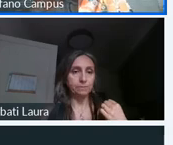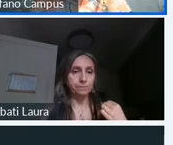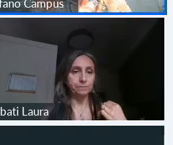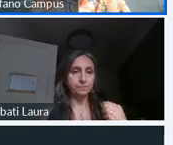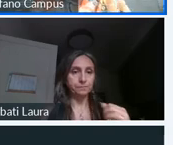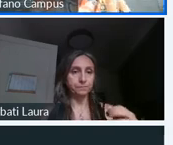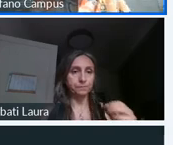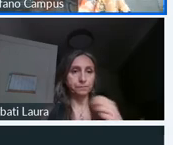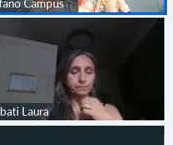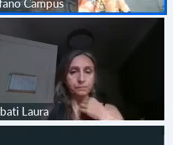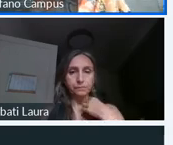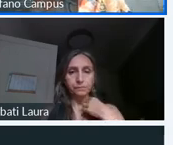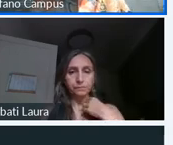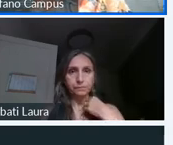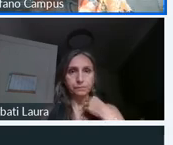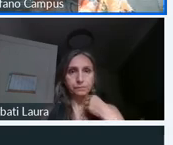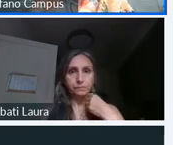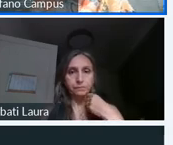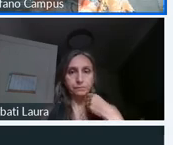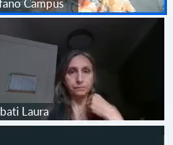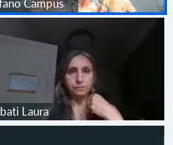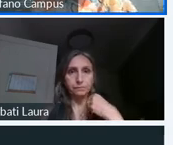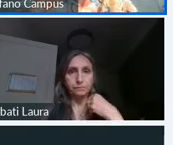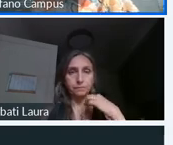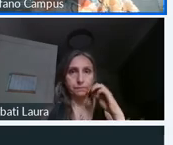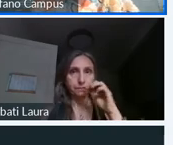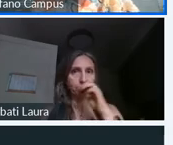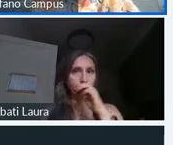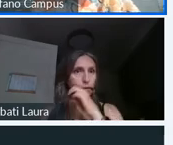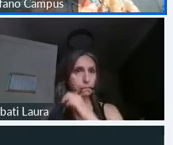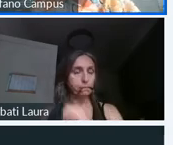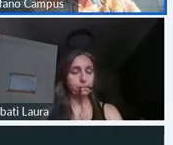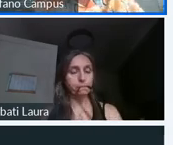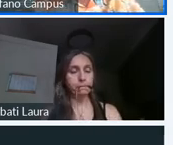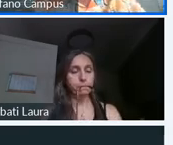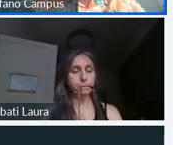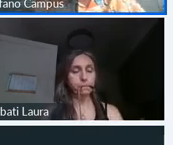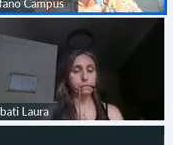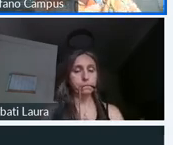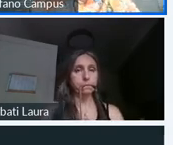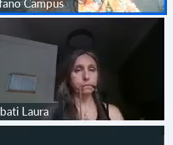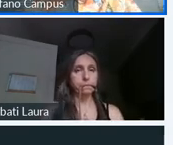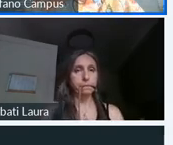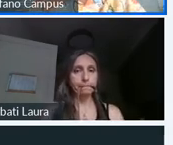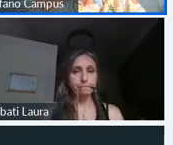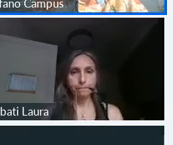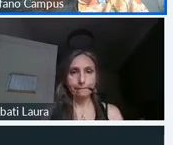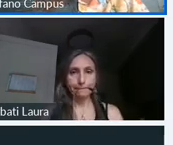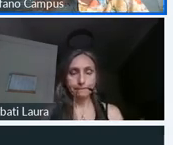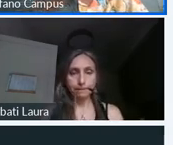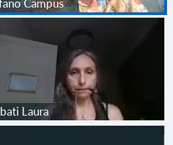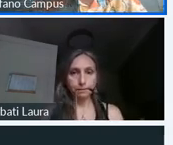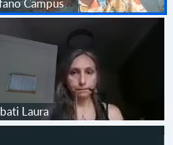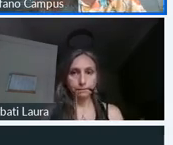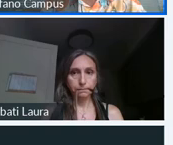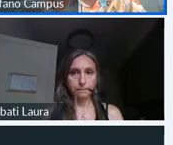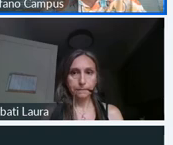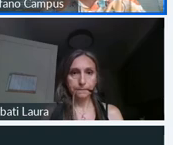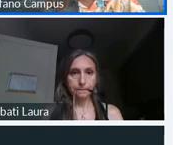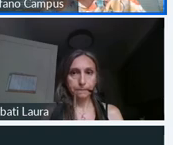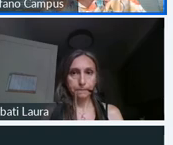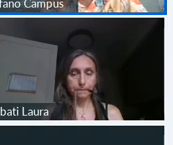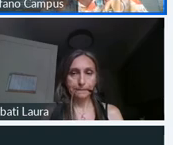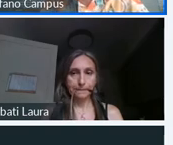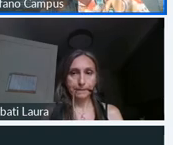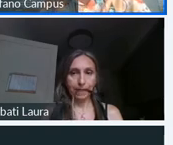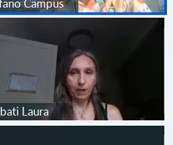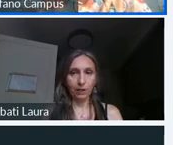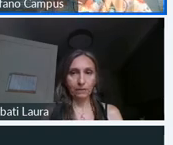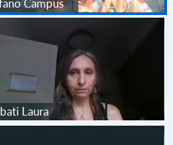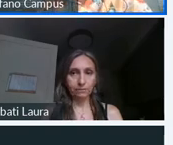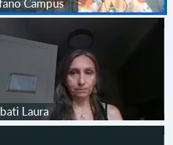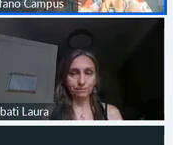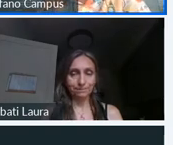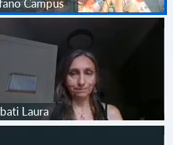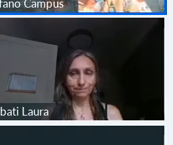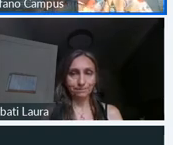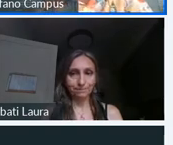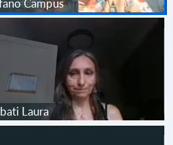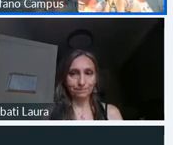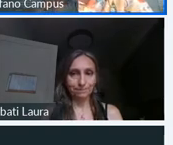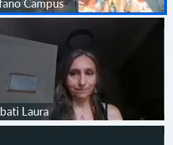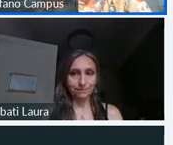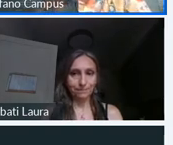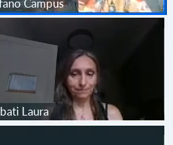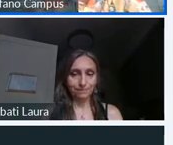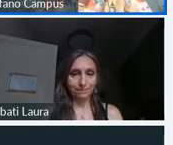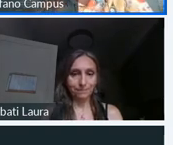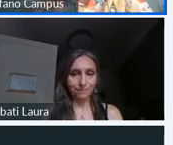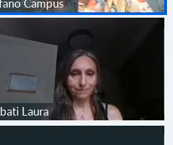una responsabilità che si è presa l'istituto. Come dice sempre, come mi ha insegnato Laura, non è un problema